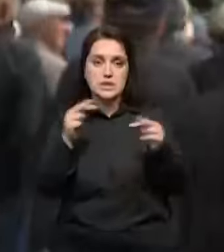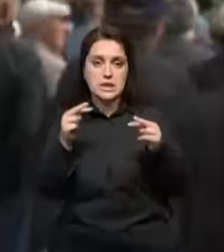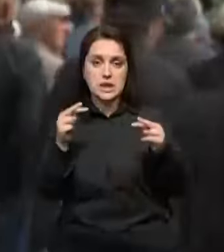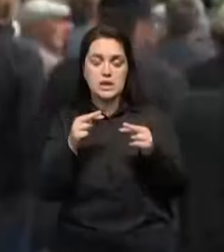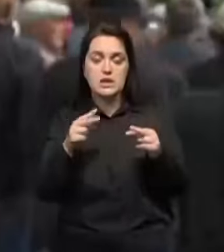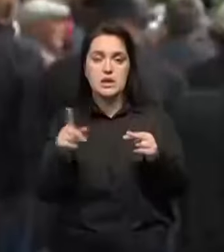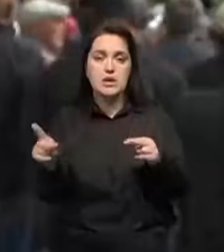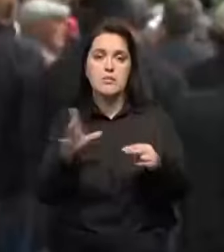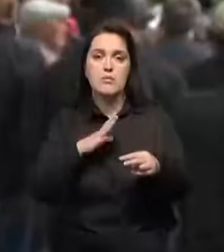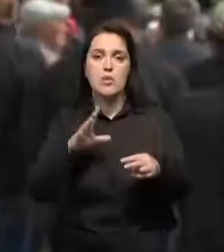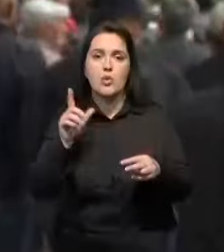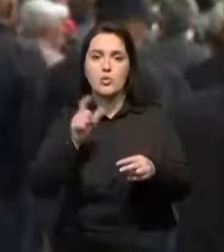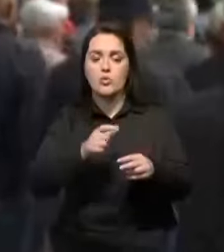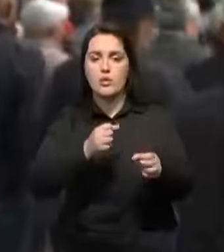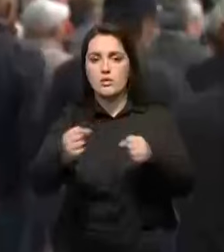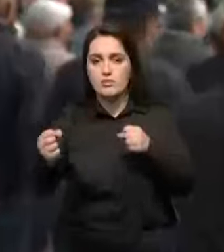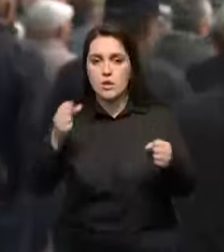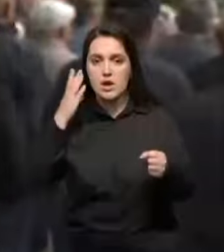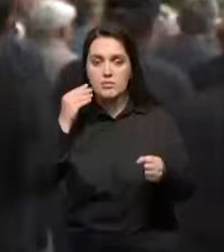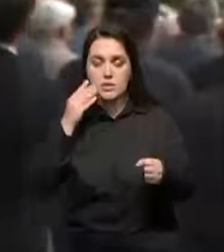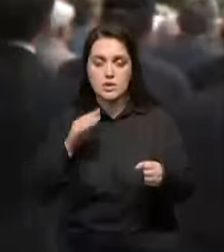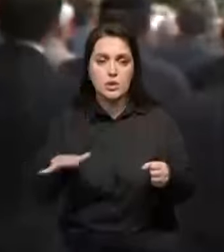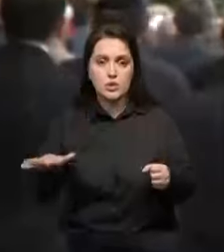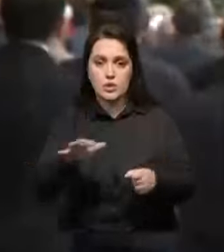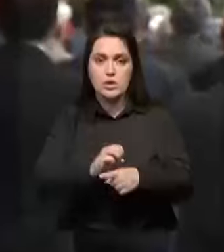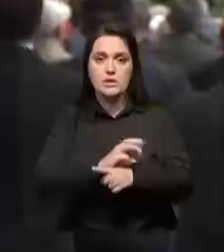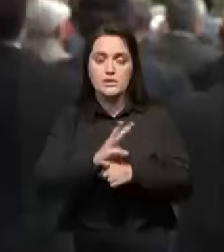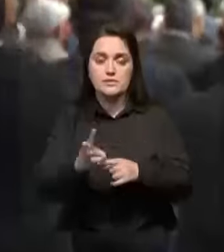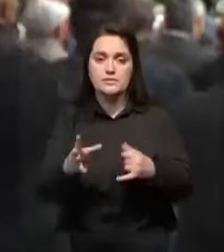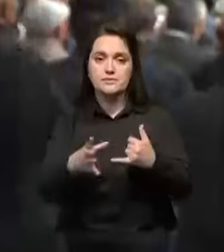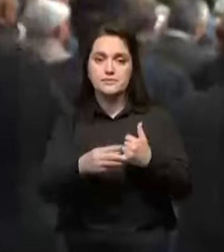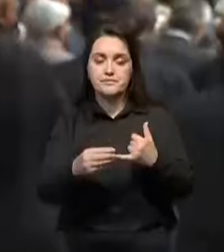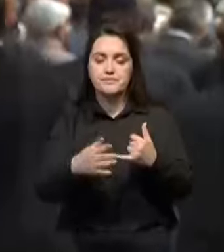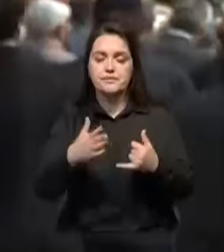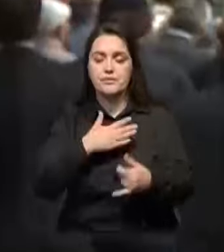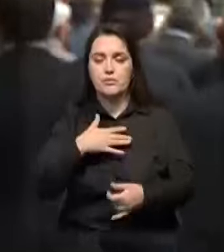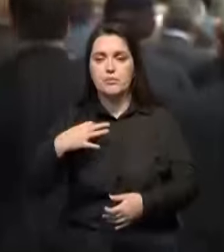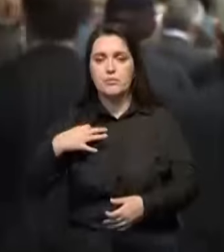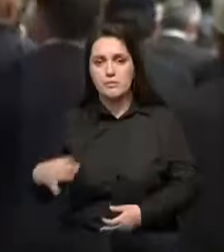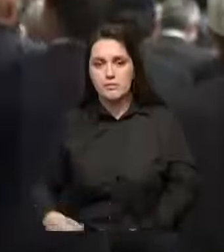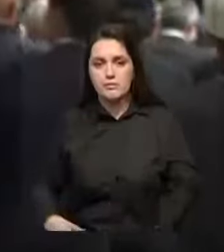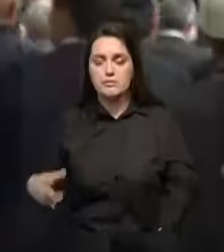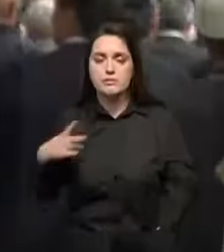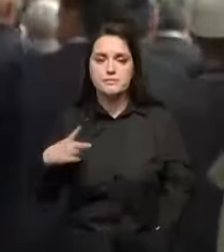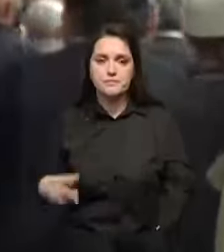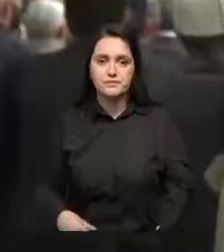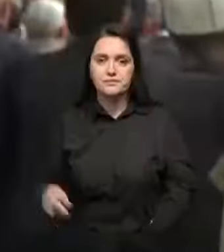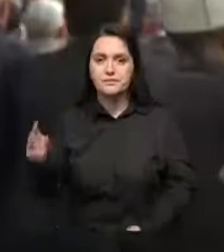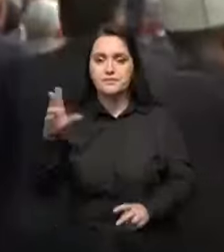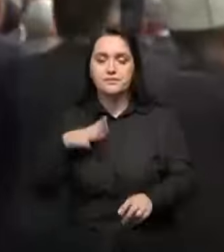способствовал расселению людей в Алматинском регионе и обеспечивал землей наших сыновей и дочерей, которые в поисках лучшей жизни переезжали в